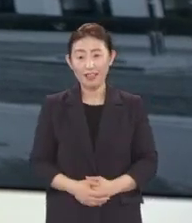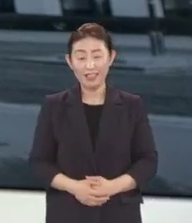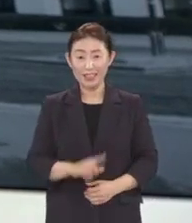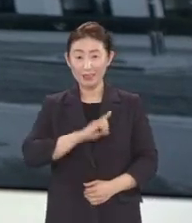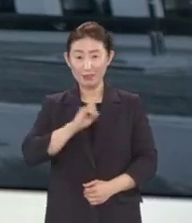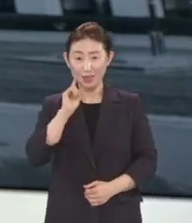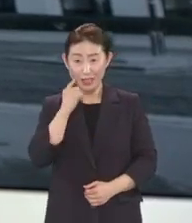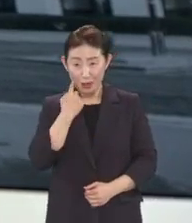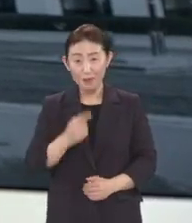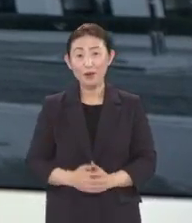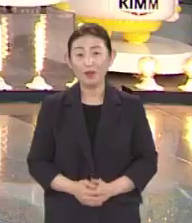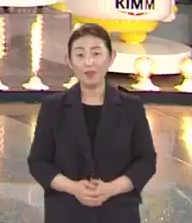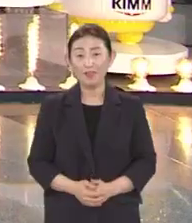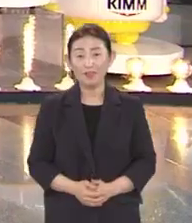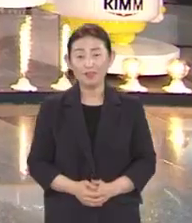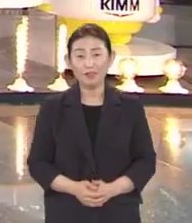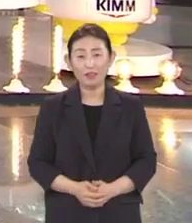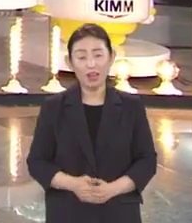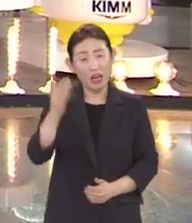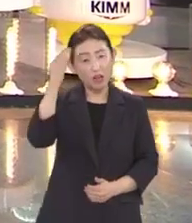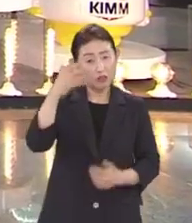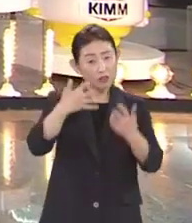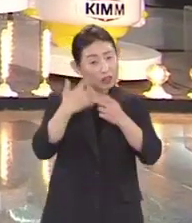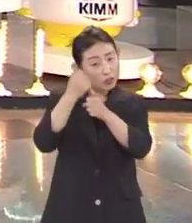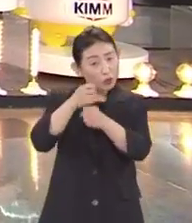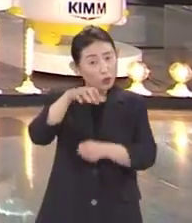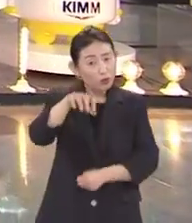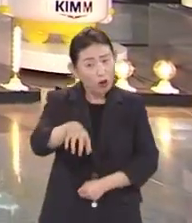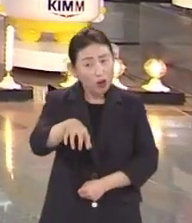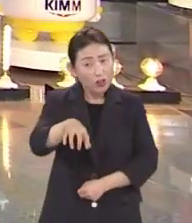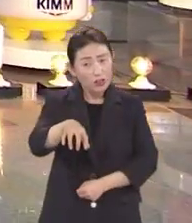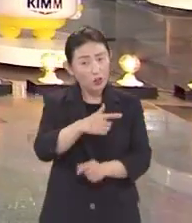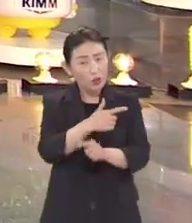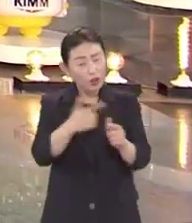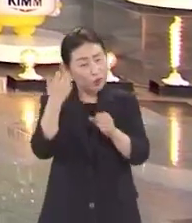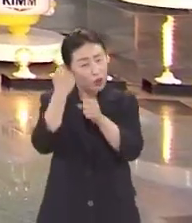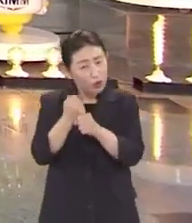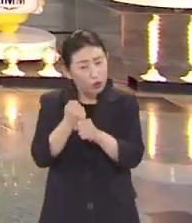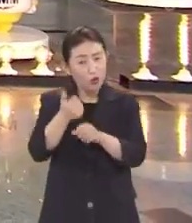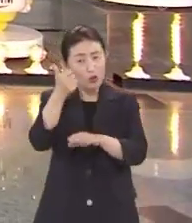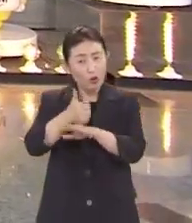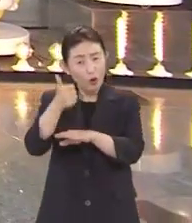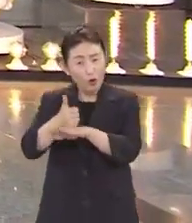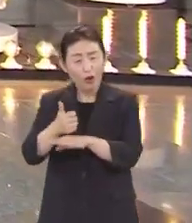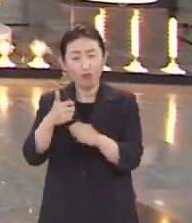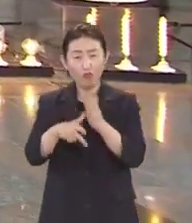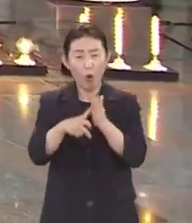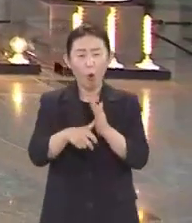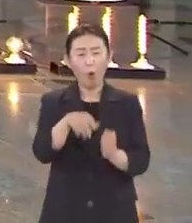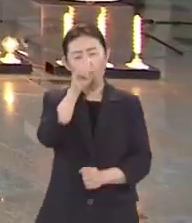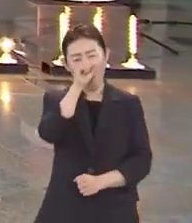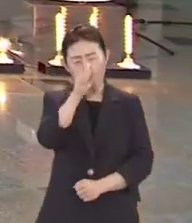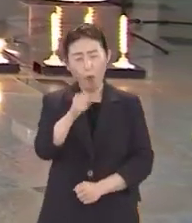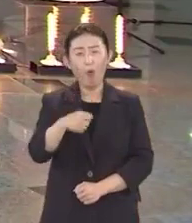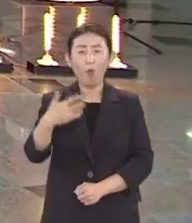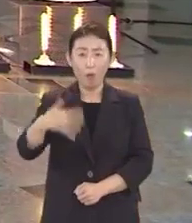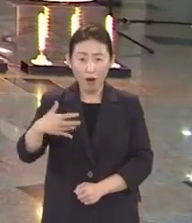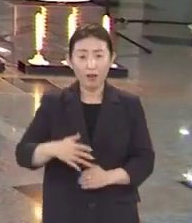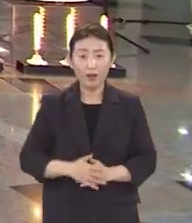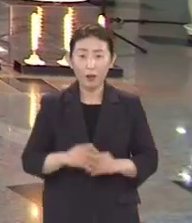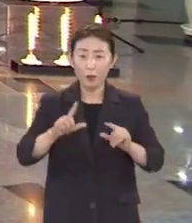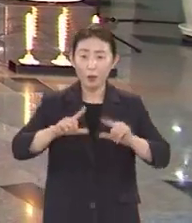예쁜데 이 아미로를 비롯해서 그 한국기계연구원에서 그동안 내놓은 그 연구 성과물들이 참 눈부시다는 그런 생각이 듭니다. 그